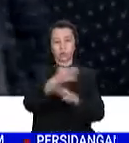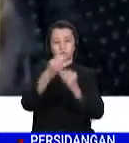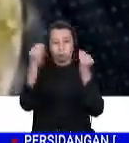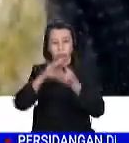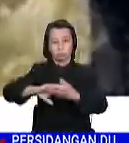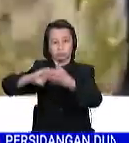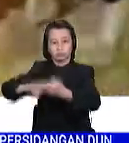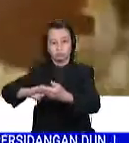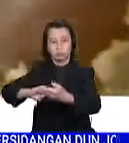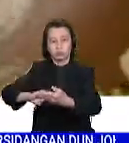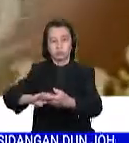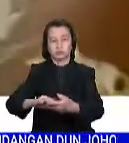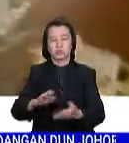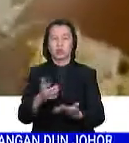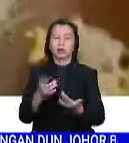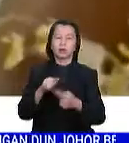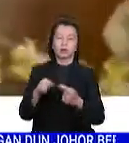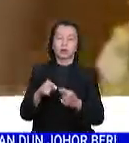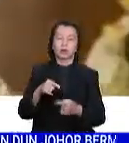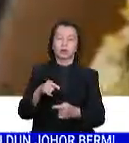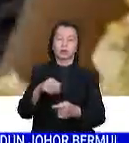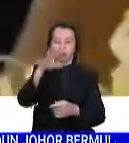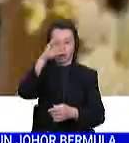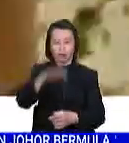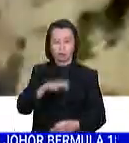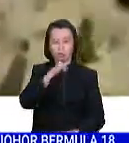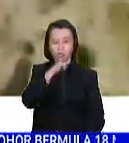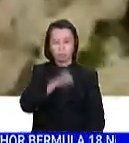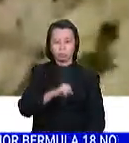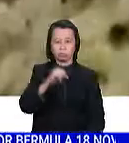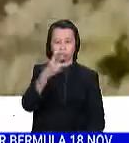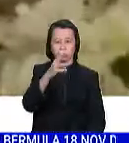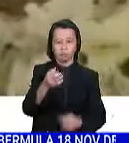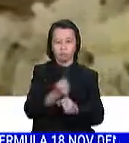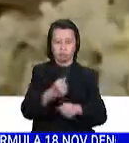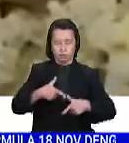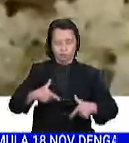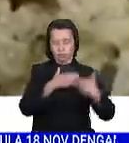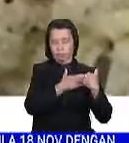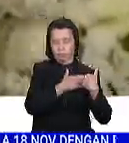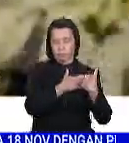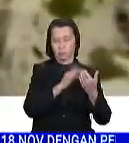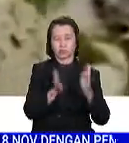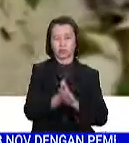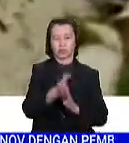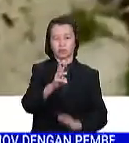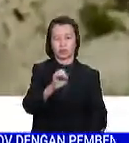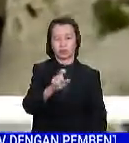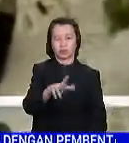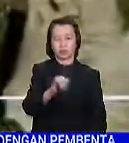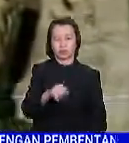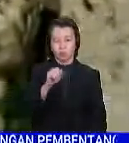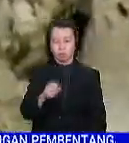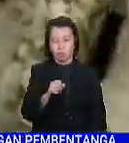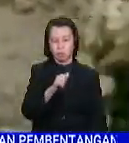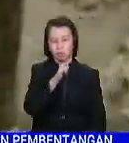akad nikah itu berlangsung terubat apabila adiknya yang berusia 16 tahun itu berani menggalas tanggungjawab yang besar. Adiknya mengakui gugup sehingga